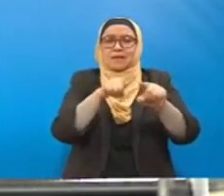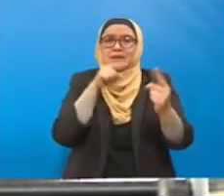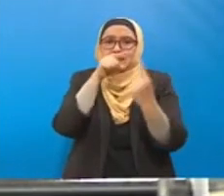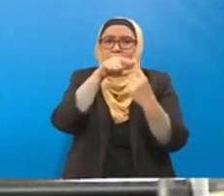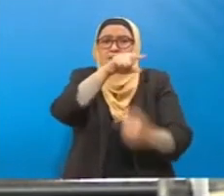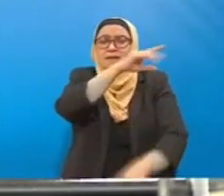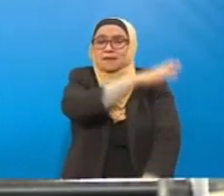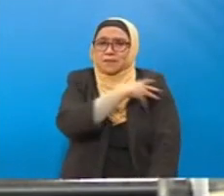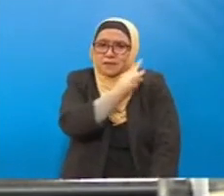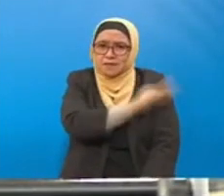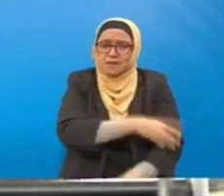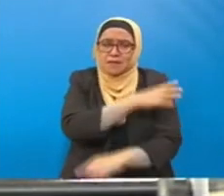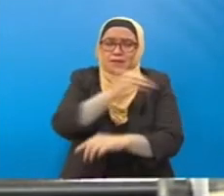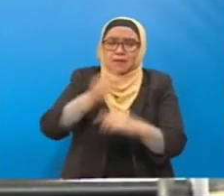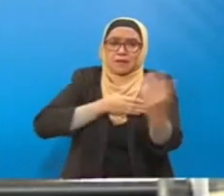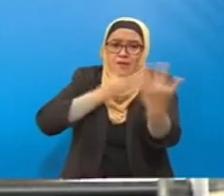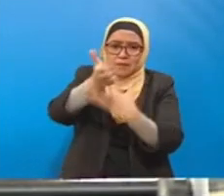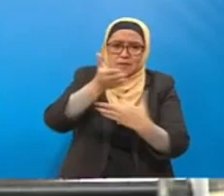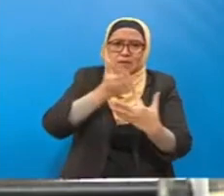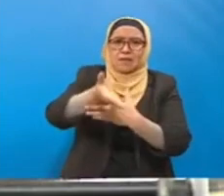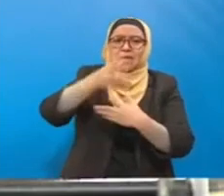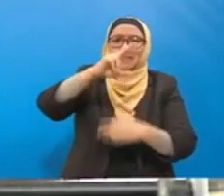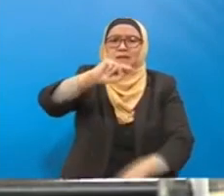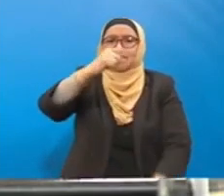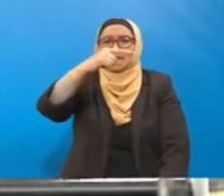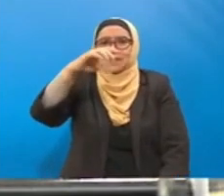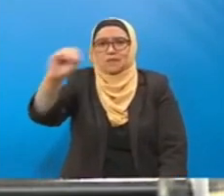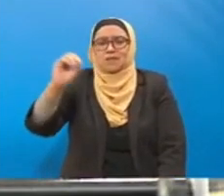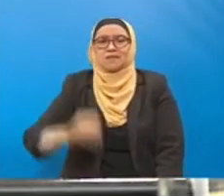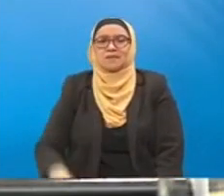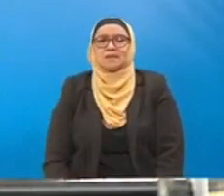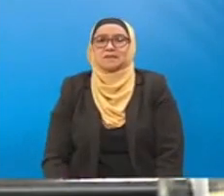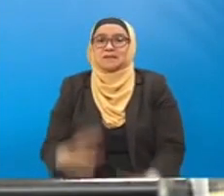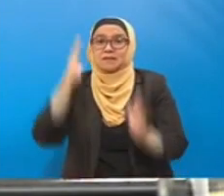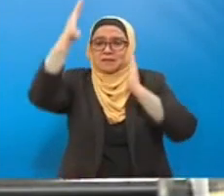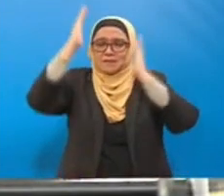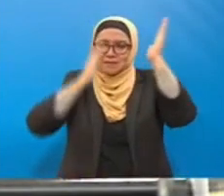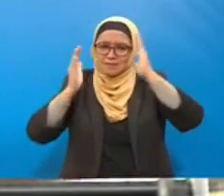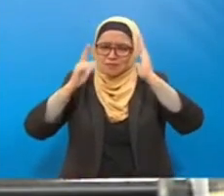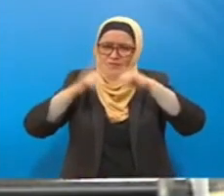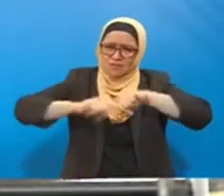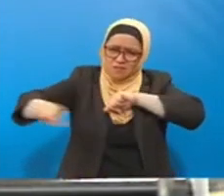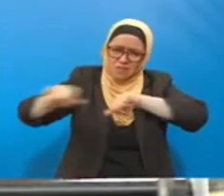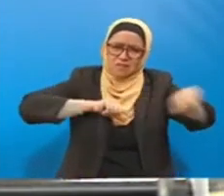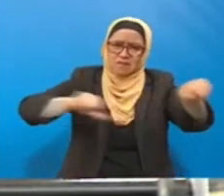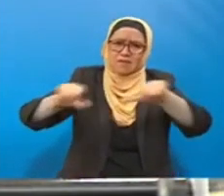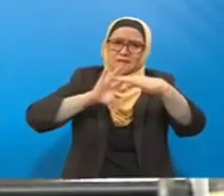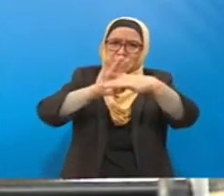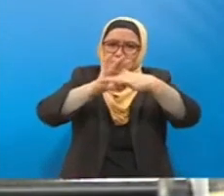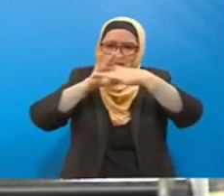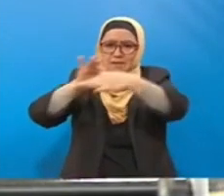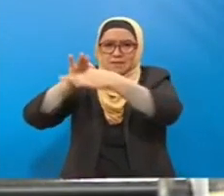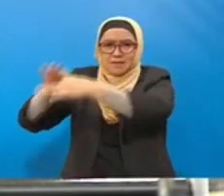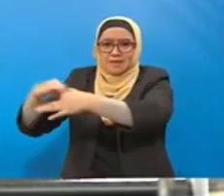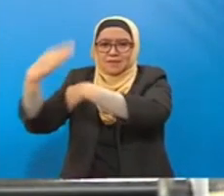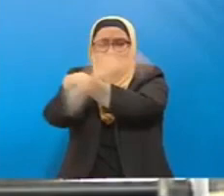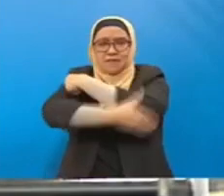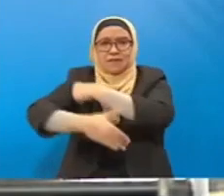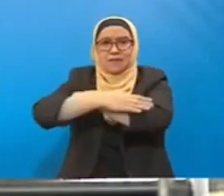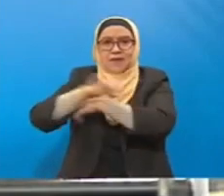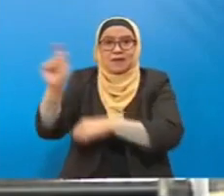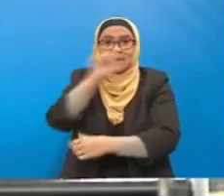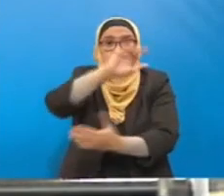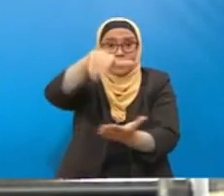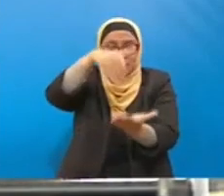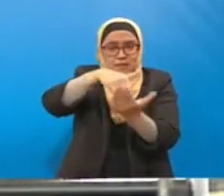dan manusia pada badan bukan kerajaan njowo Malaysia juga giat bekerja sama dengan negara-negara di rantau Timur Tengah yang